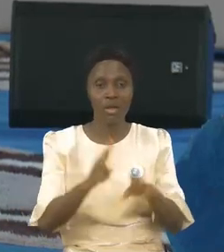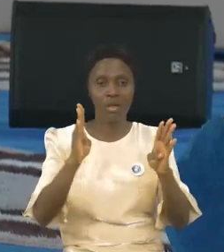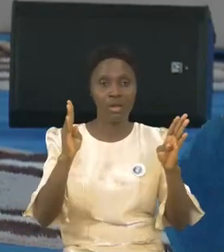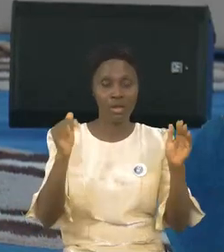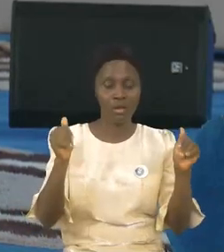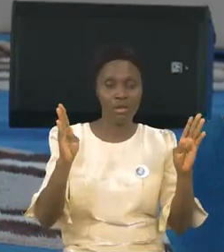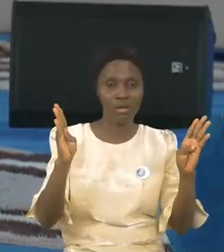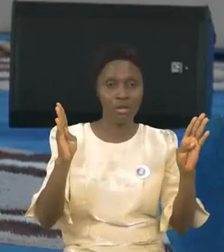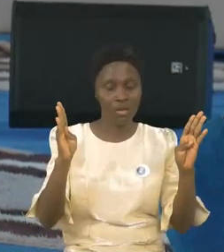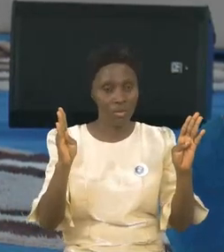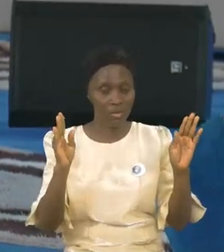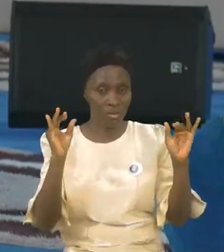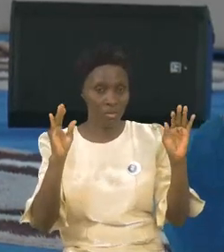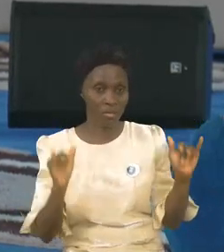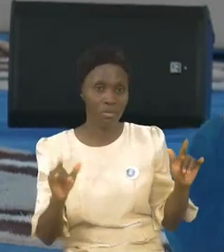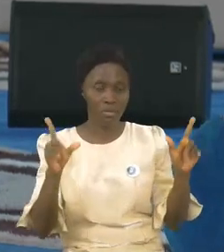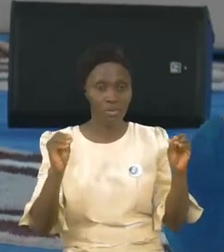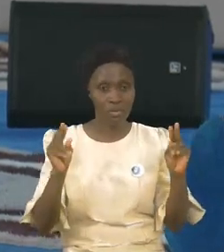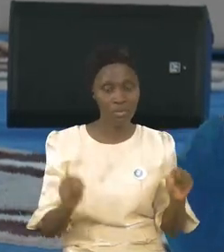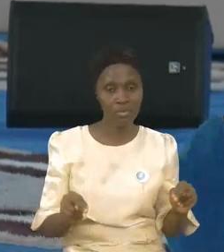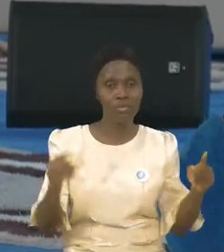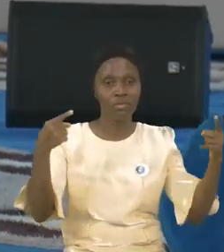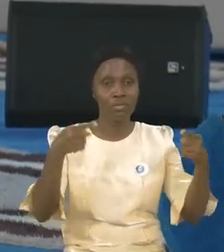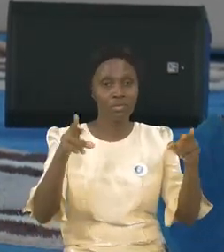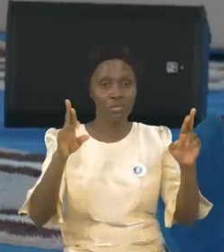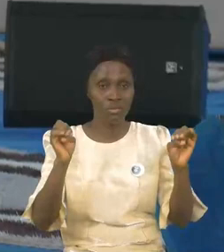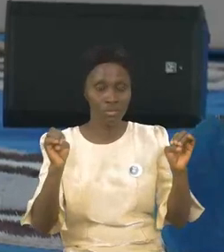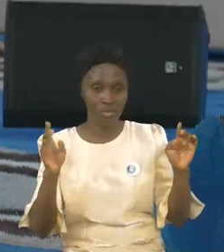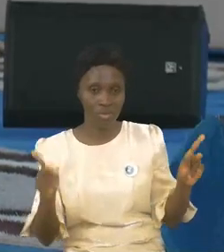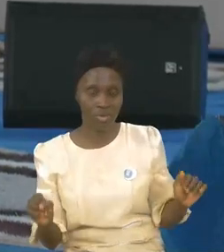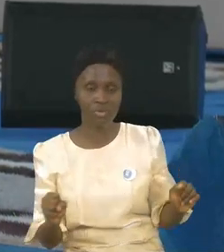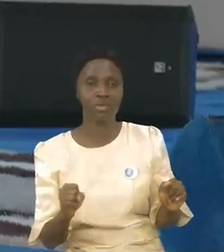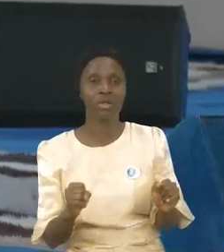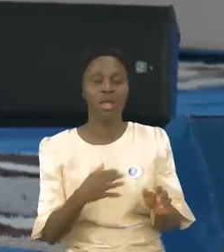de fer. Il y a Babylone, il y a Médo-Perse, il y a la Grèce